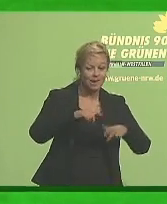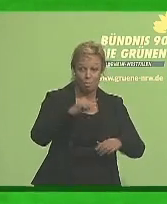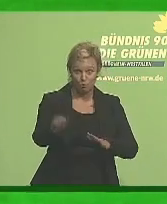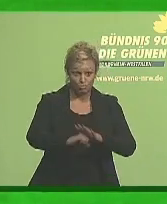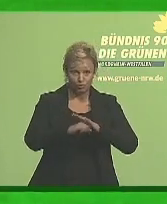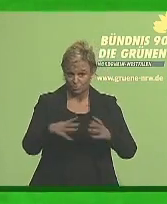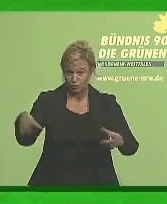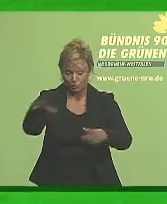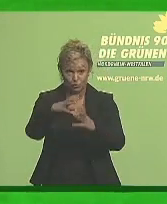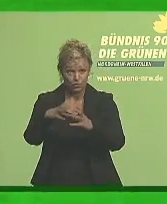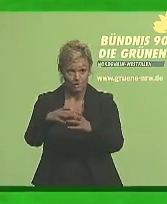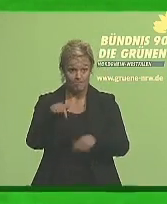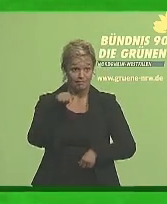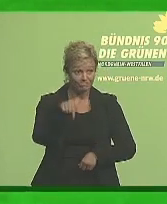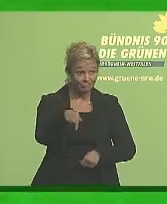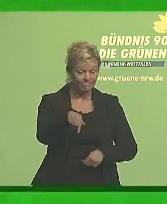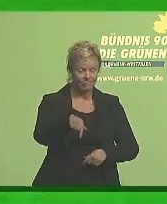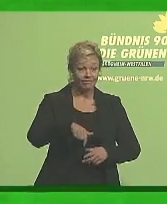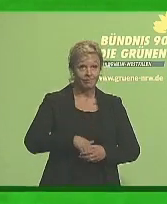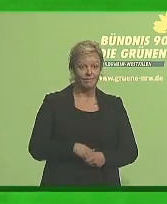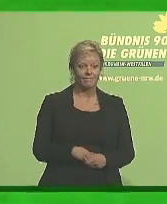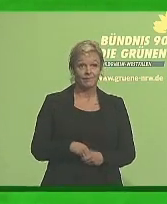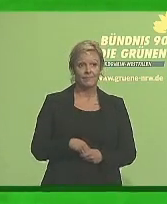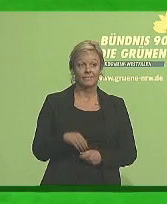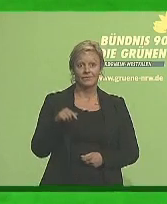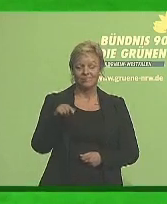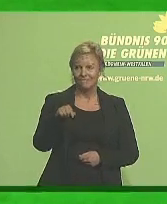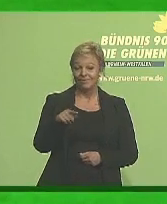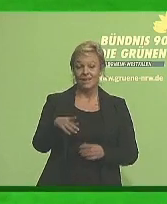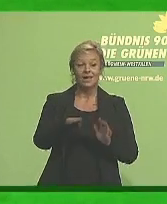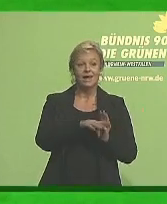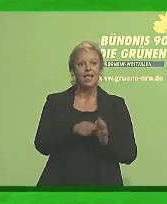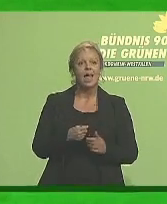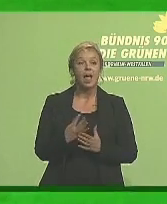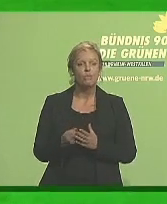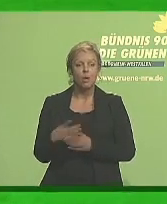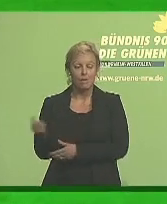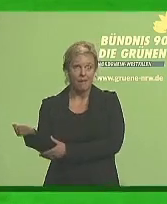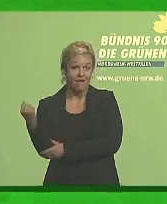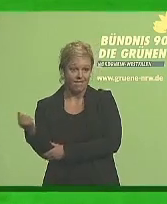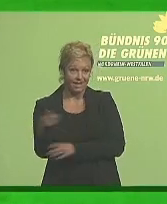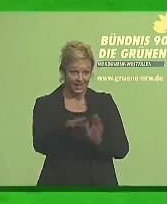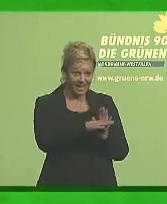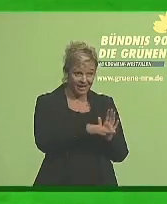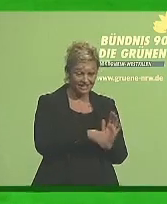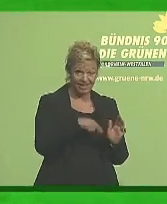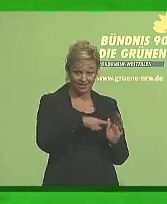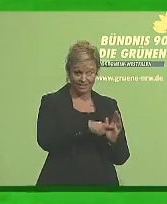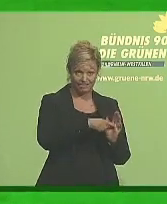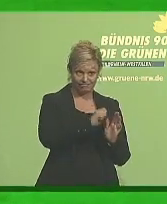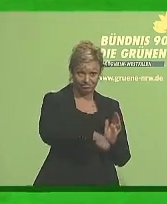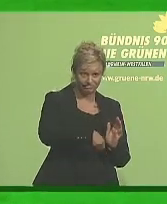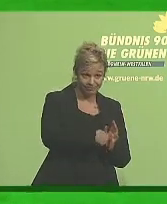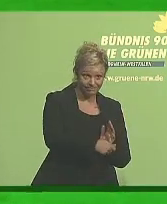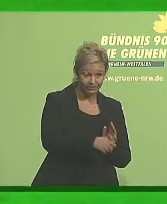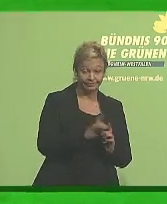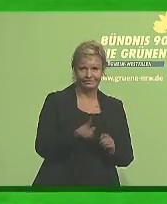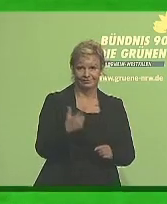die Hand ans Erneuerbare Energiengesetz und an das Prinzip der Einspeisevergütung legt, dann kann man